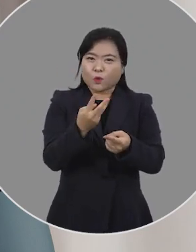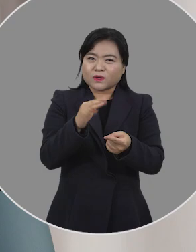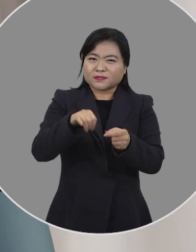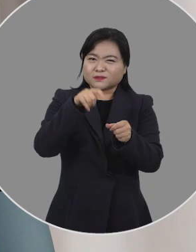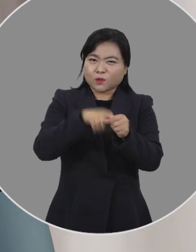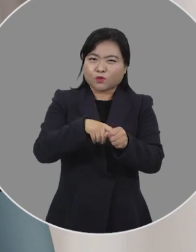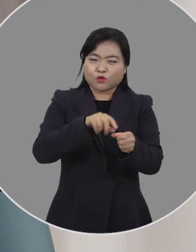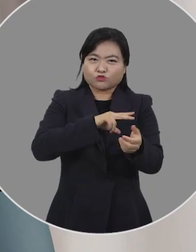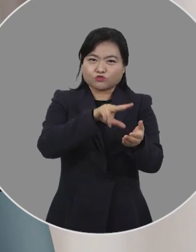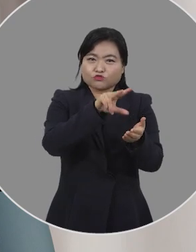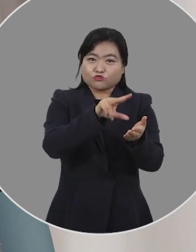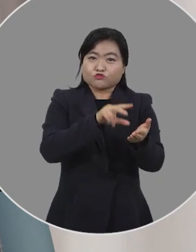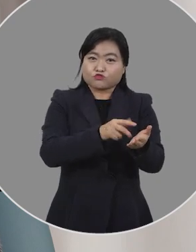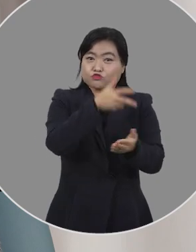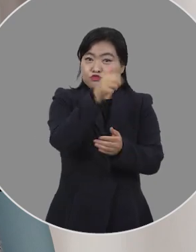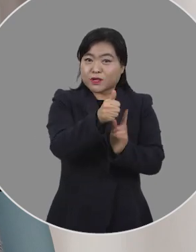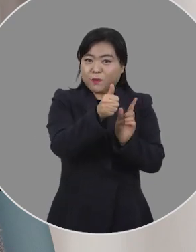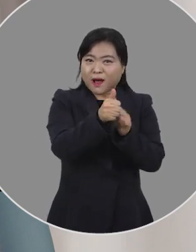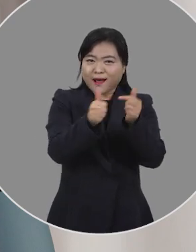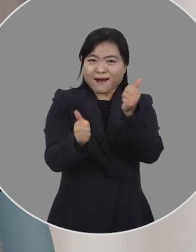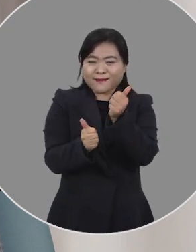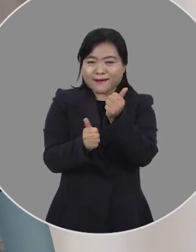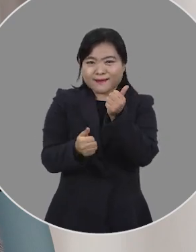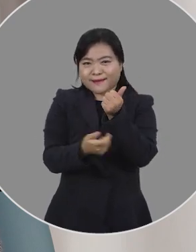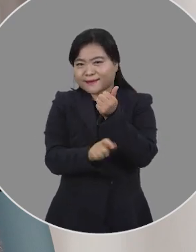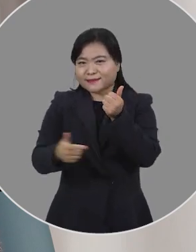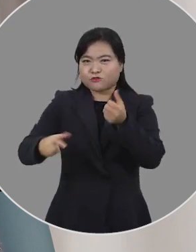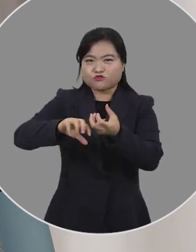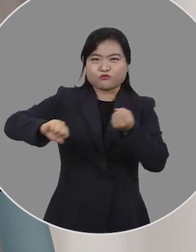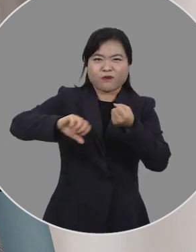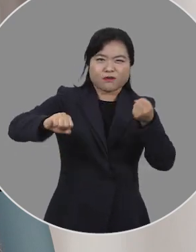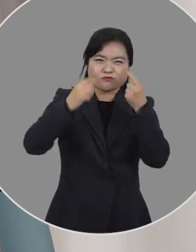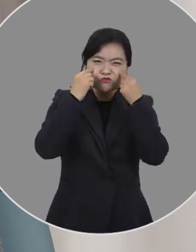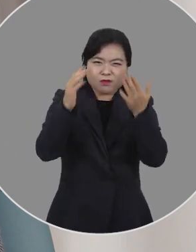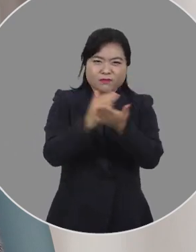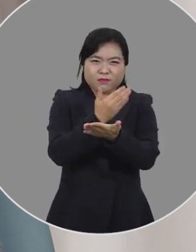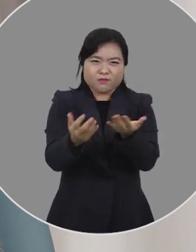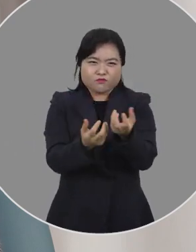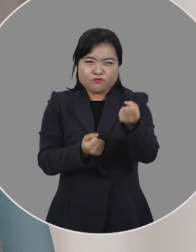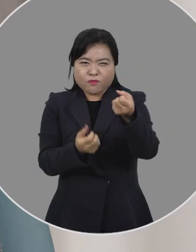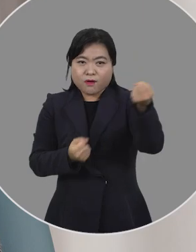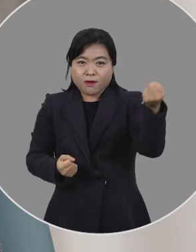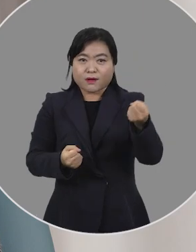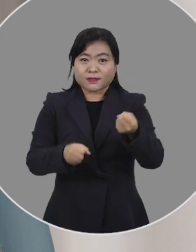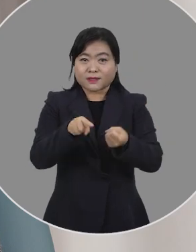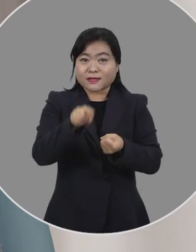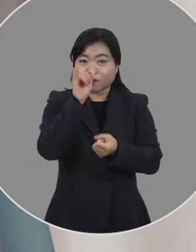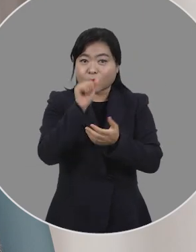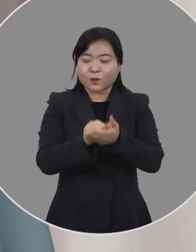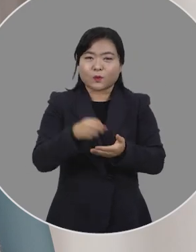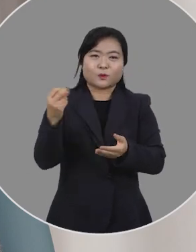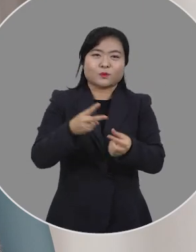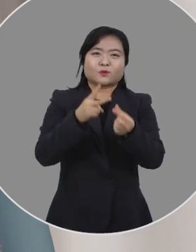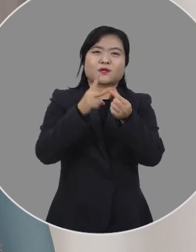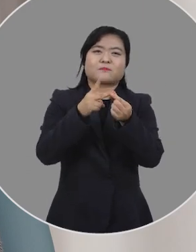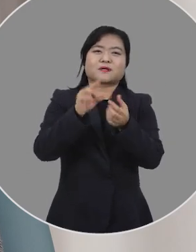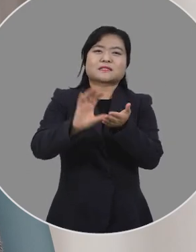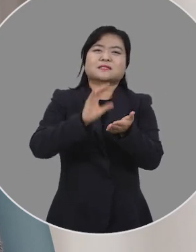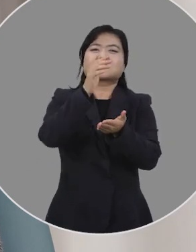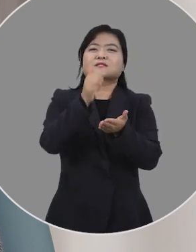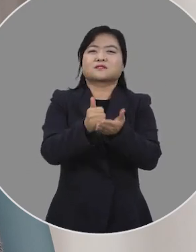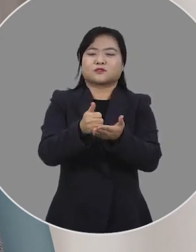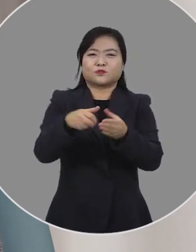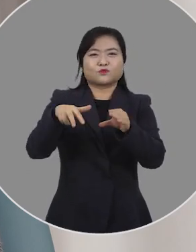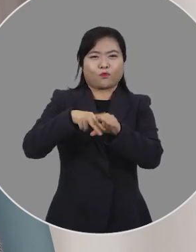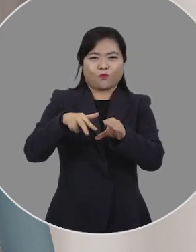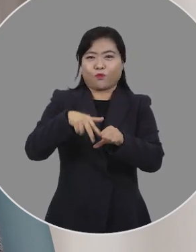객체를 구별하고 아주 뚜렷하게 남들과 구별하는 부분들이 있었고, 또 다른 근원이 하나 있습니다. 그리스도교라는 것이 있어서